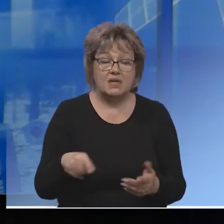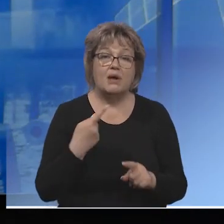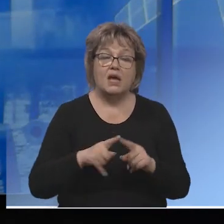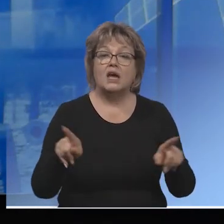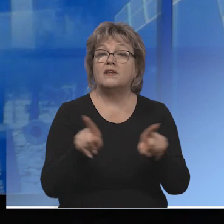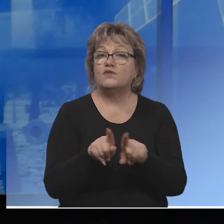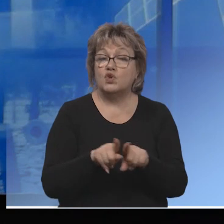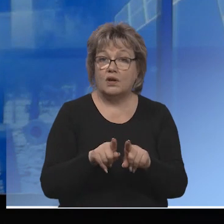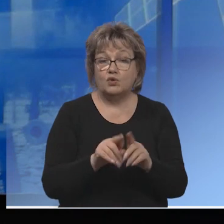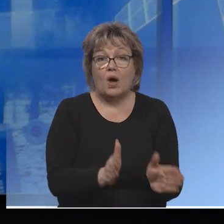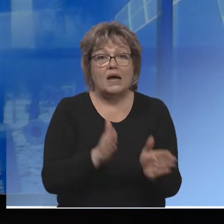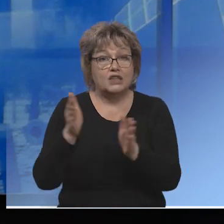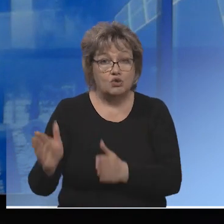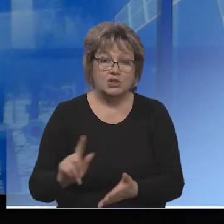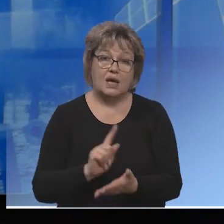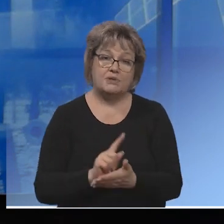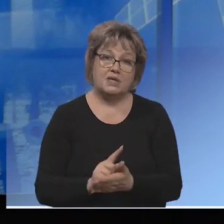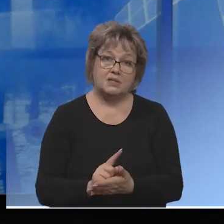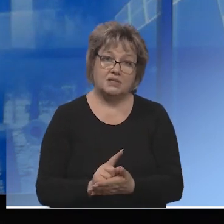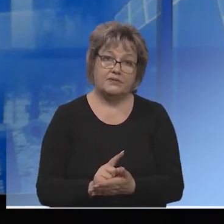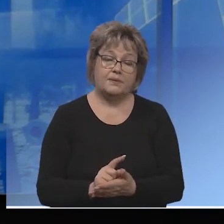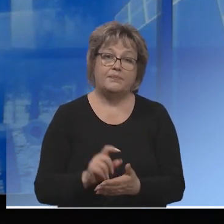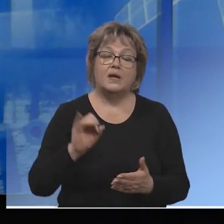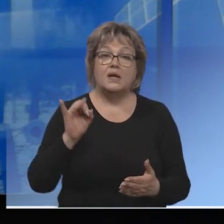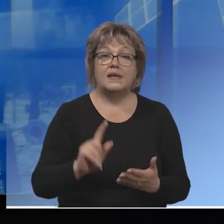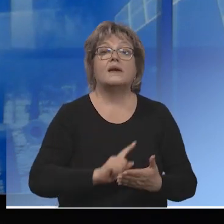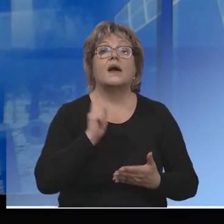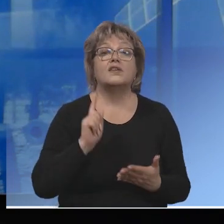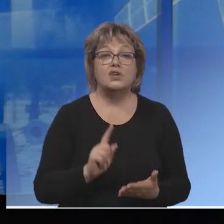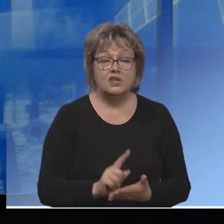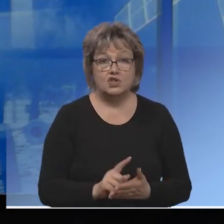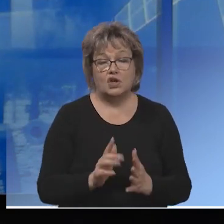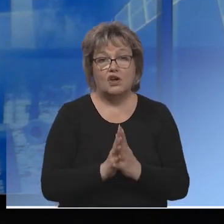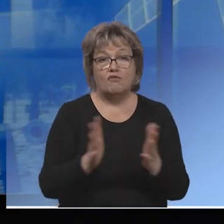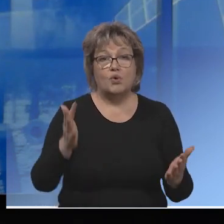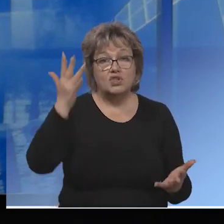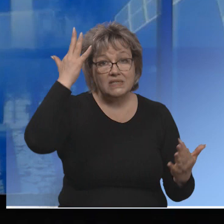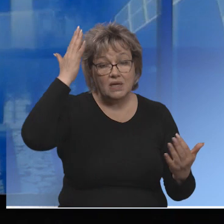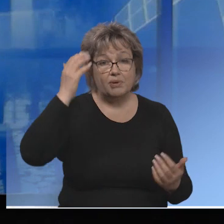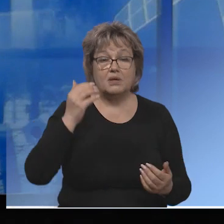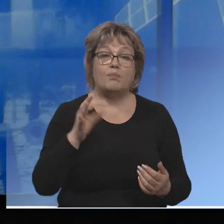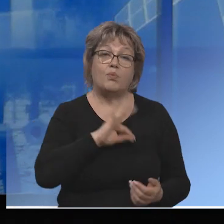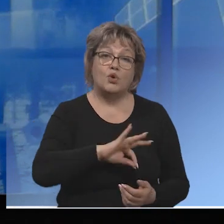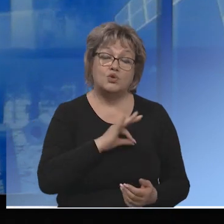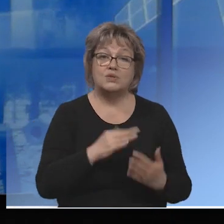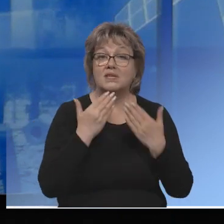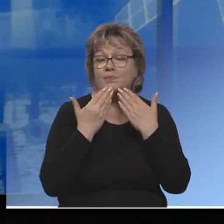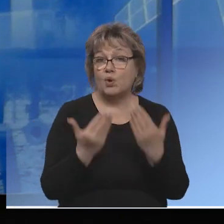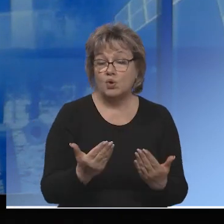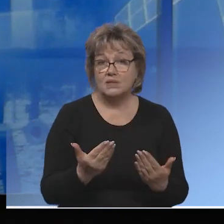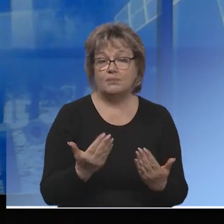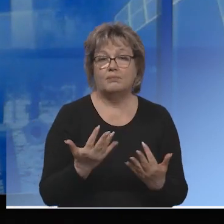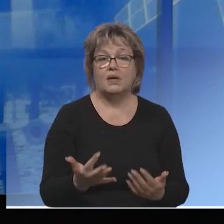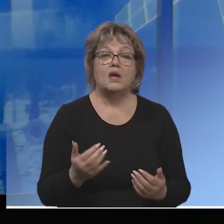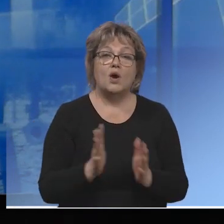списанием, это все равно отложенные обязательства. И, конечно, в большей степени пользуются спросом